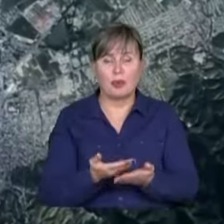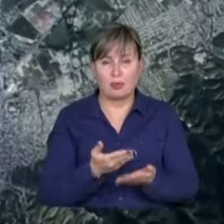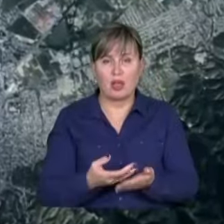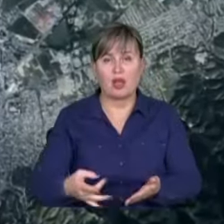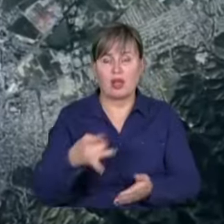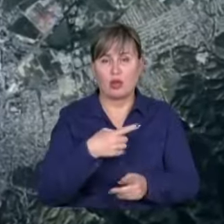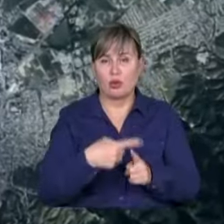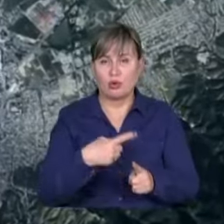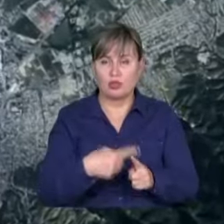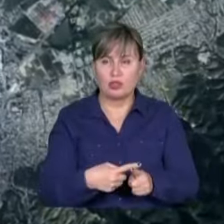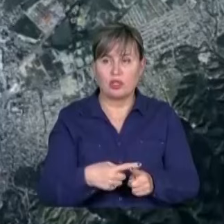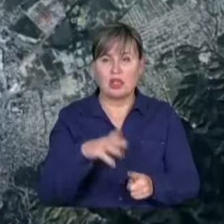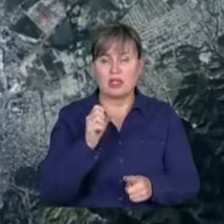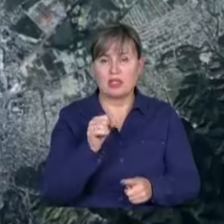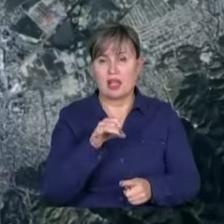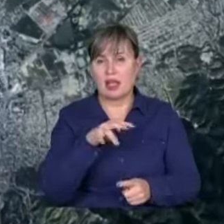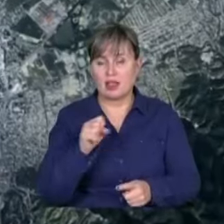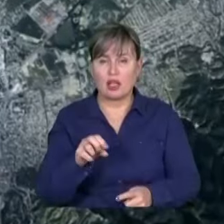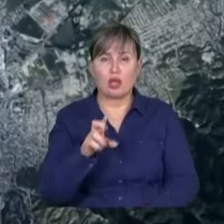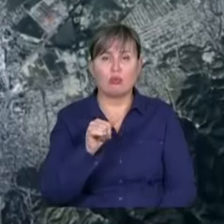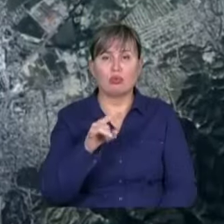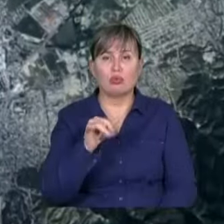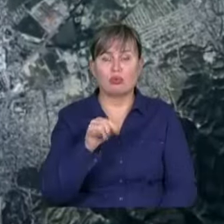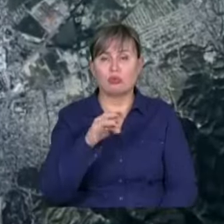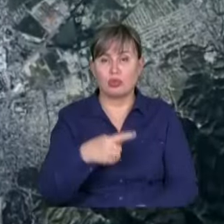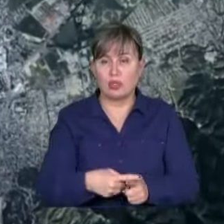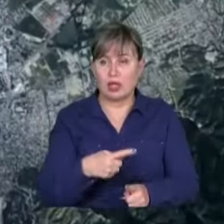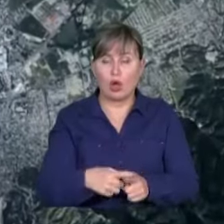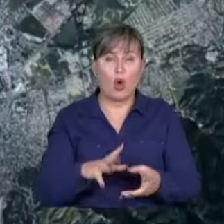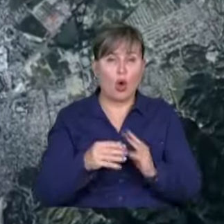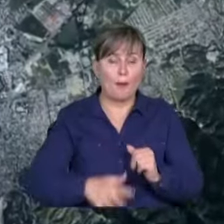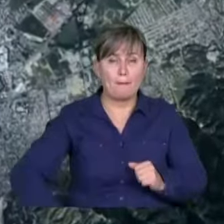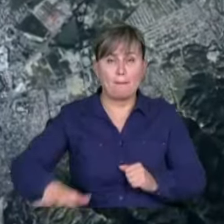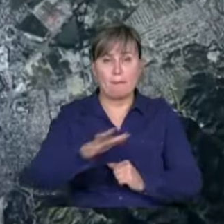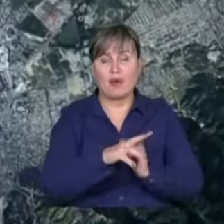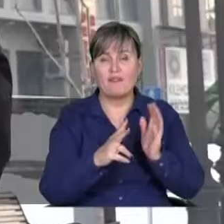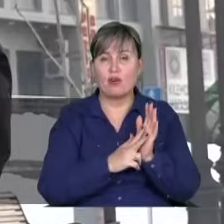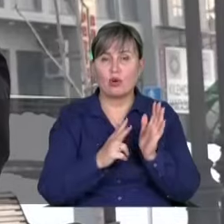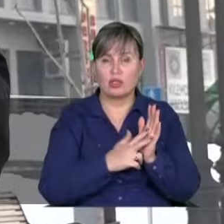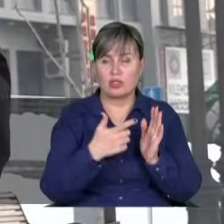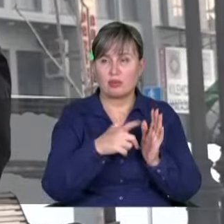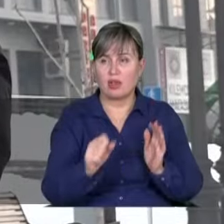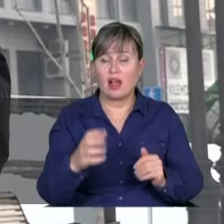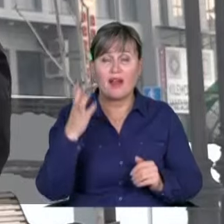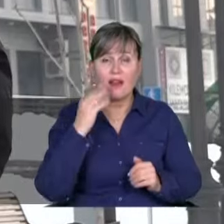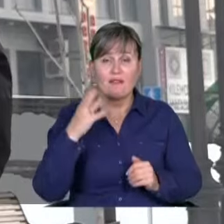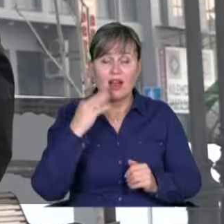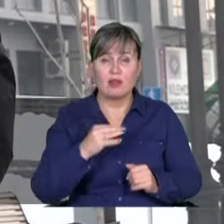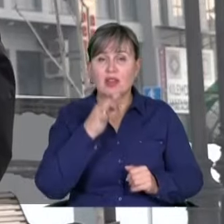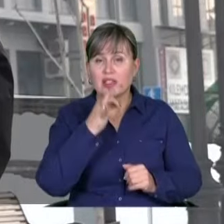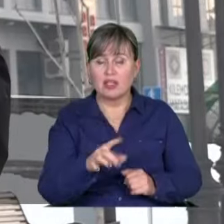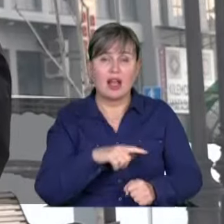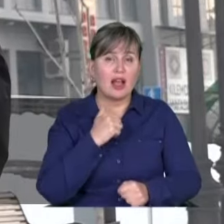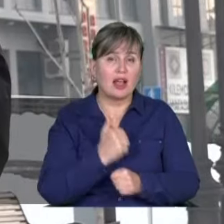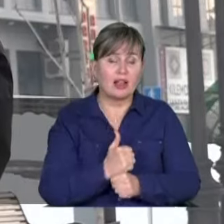районе пересечения улиц Саина и Бурундайское шоссе. Его общая площадь превысит 8 гектаров. В Алматы генплане заверили, что